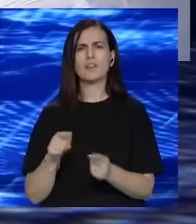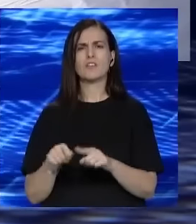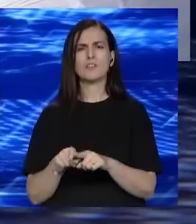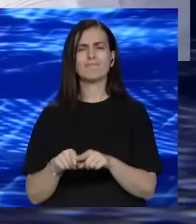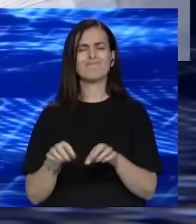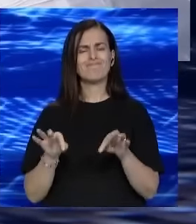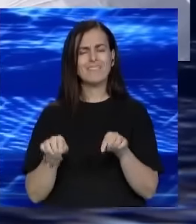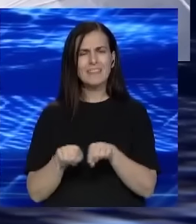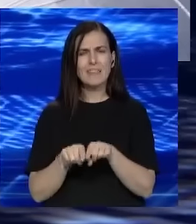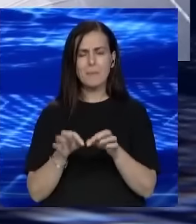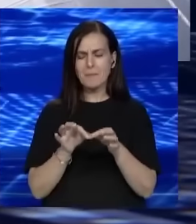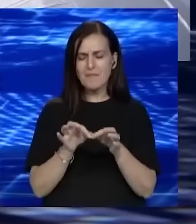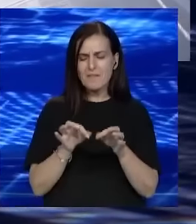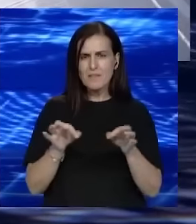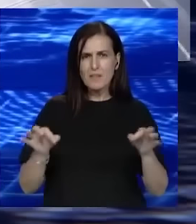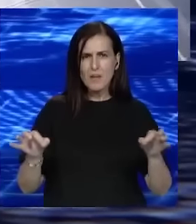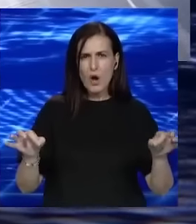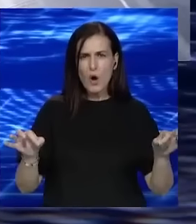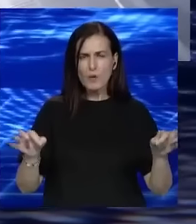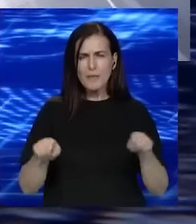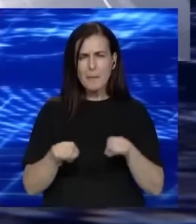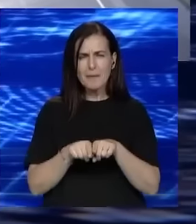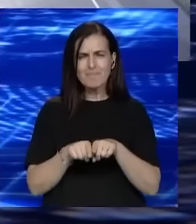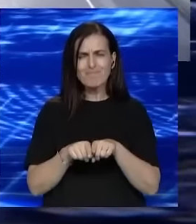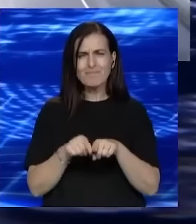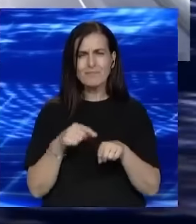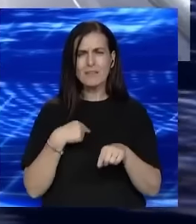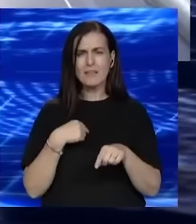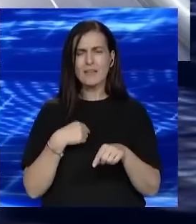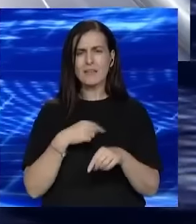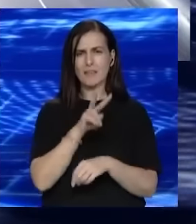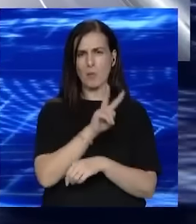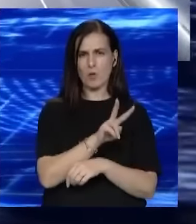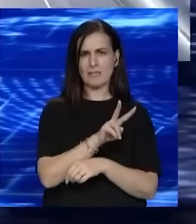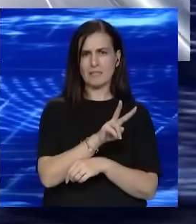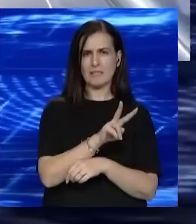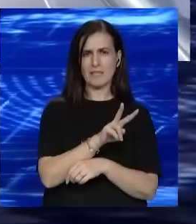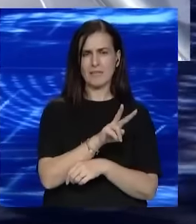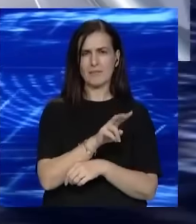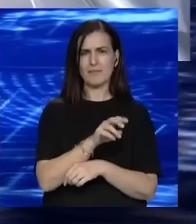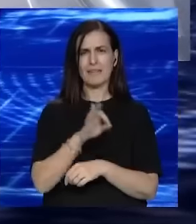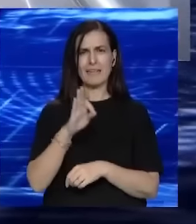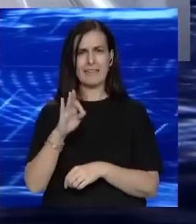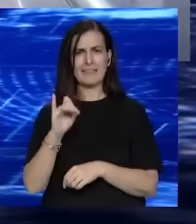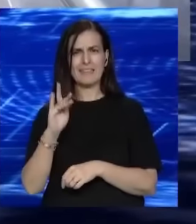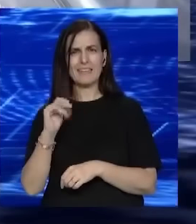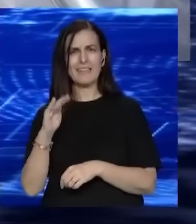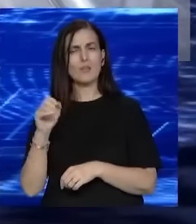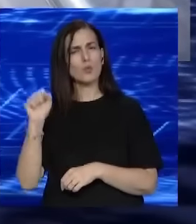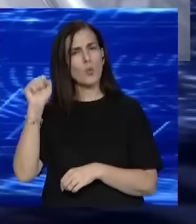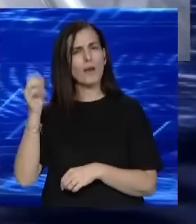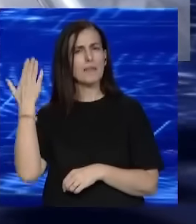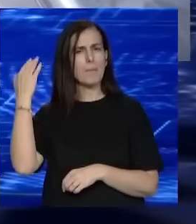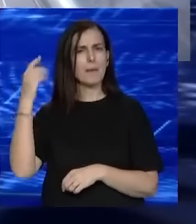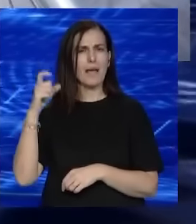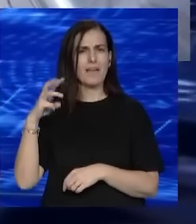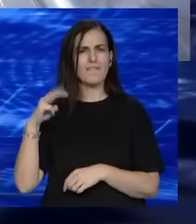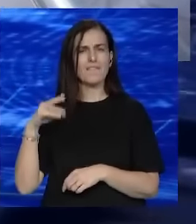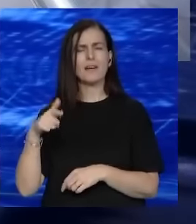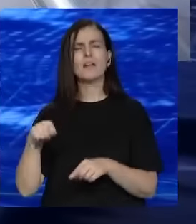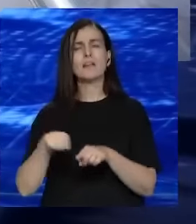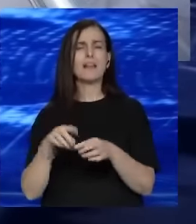vijën e holl ndarëse, vijën e kuqe mes demokracisë dhe diktaturës e instaluar nga kryeministri